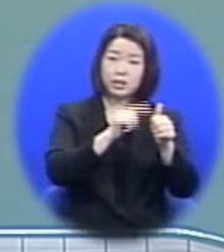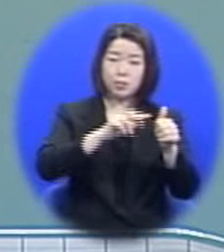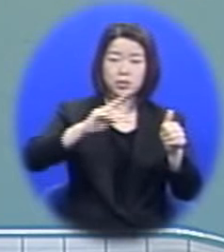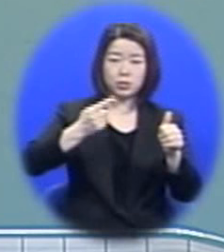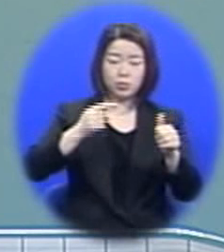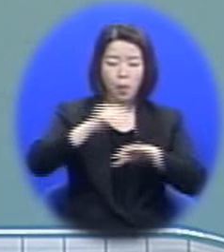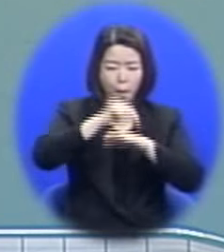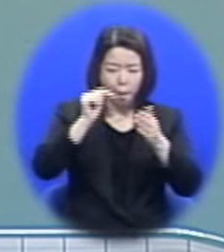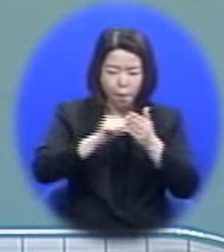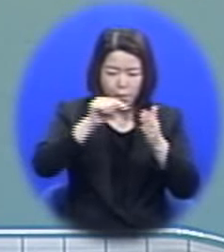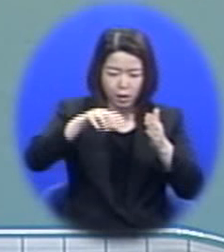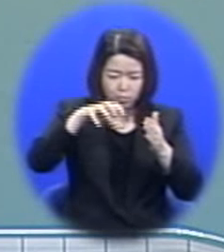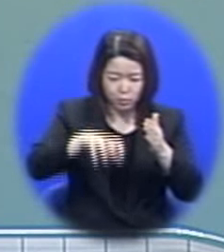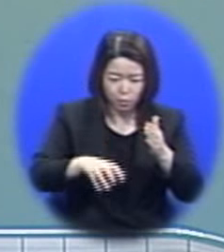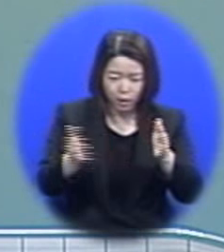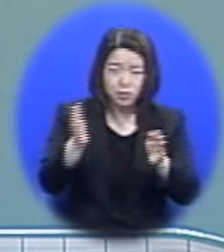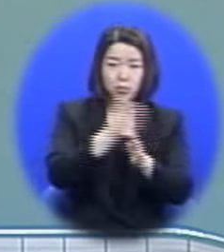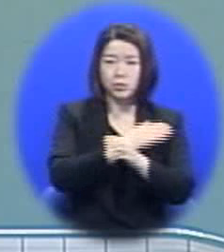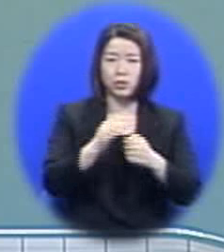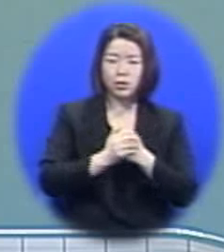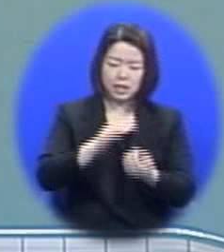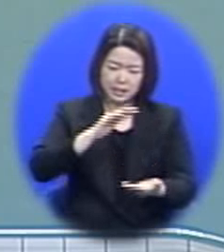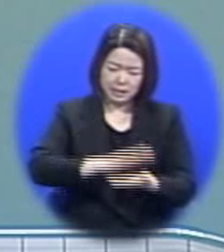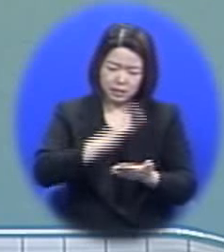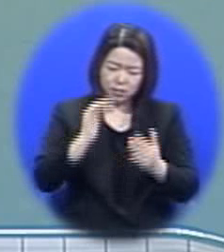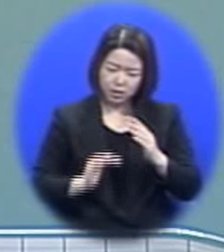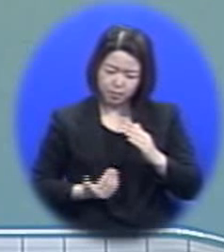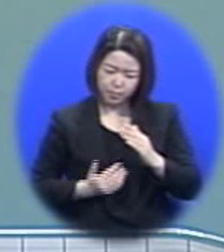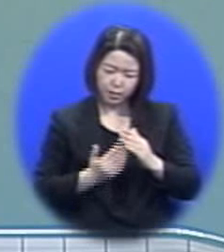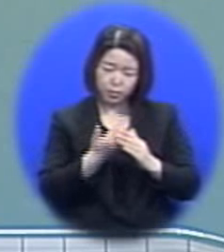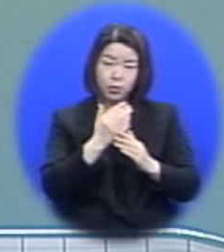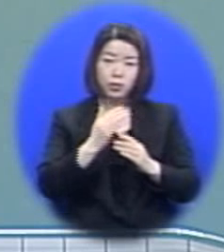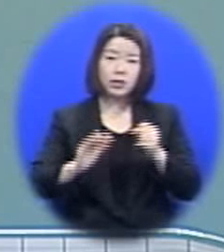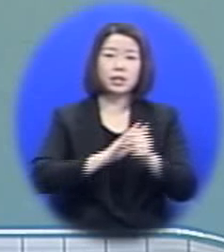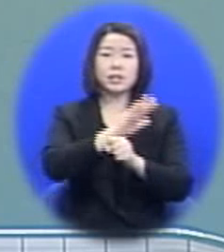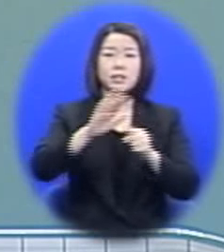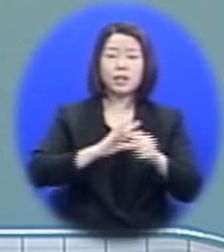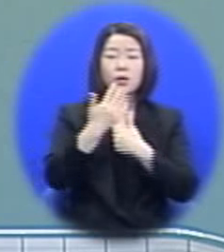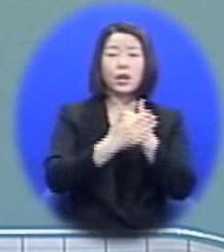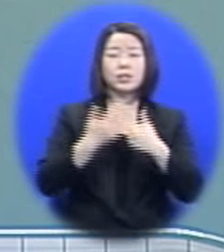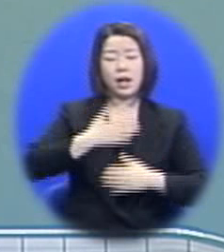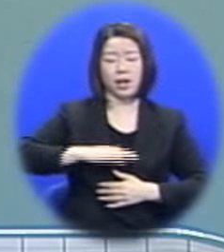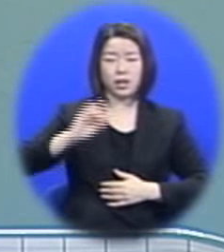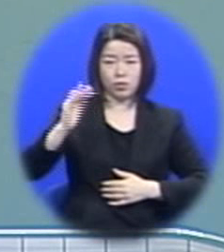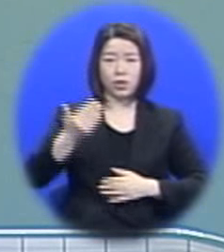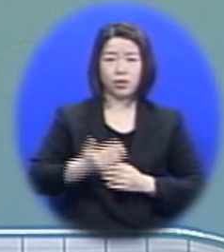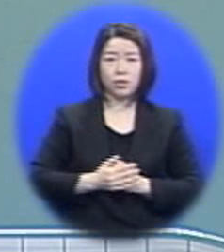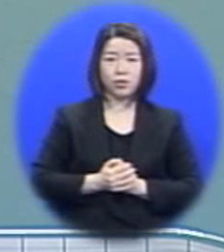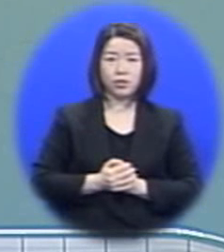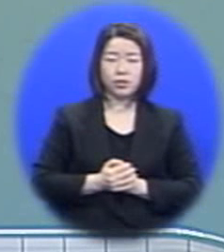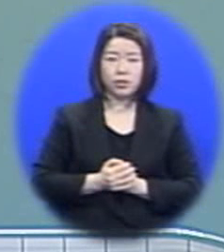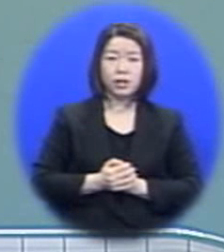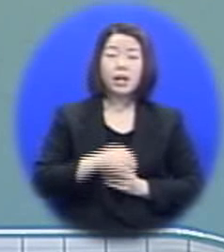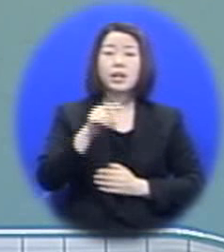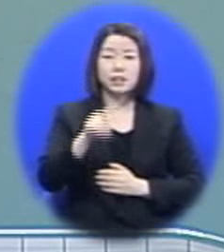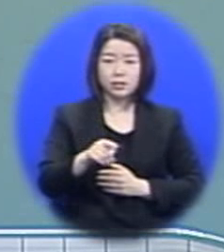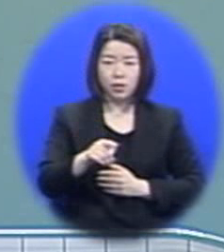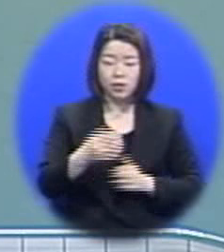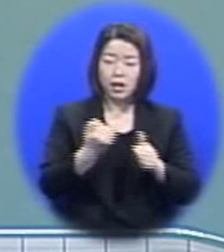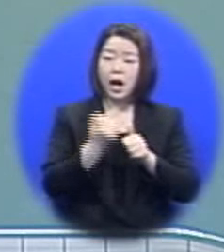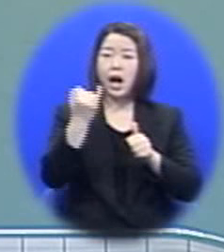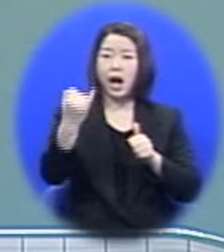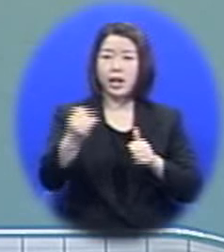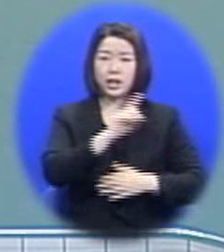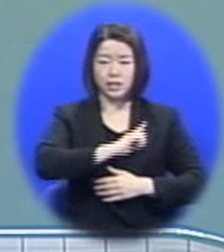마음 속에서부터 정말 뜨겁게 끌어오르는 은혜와 사랑을 알게 됩니다. 그걸 아내가